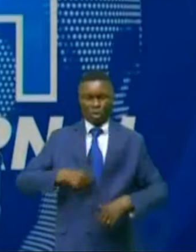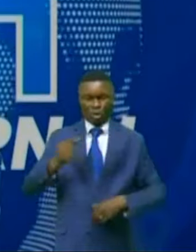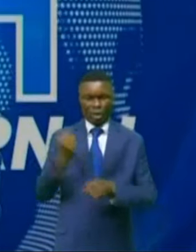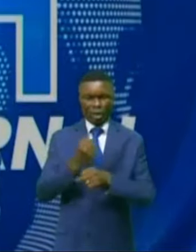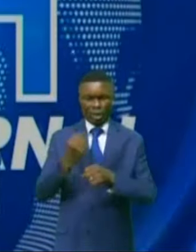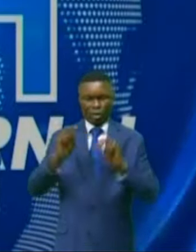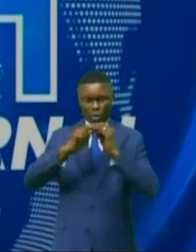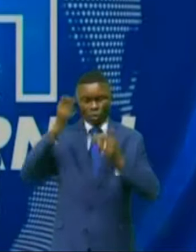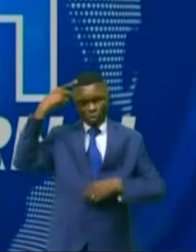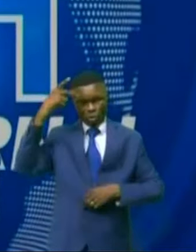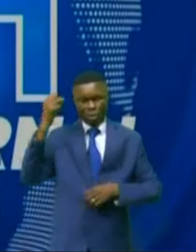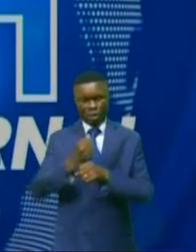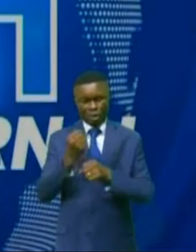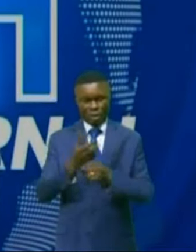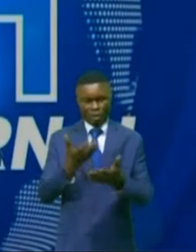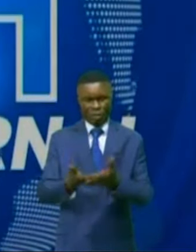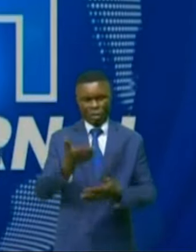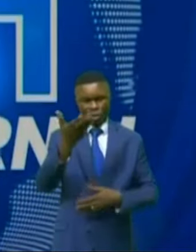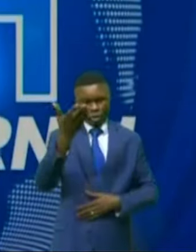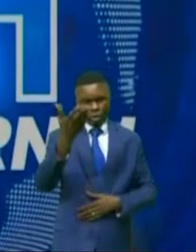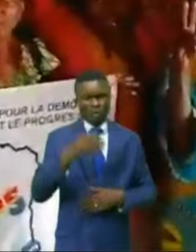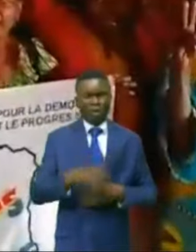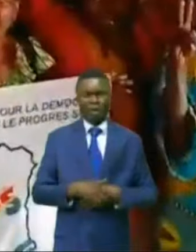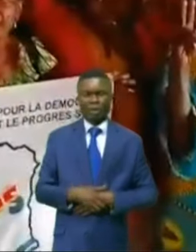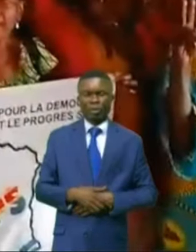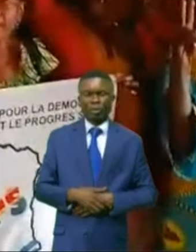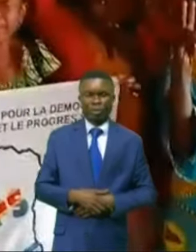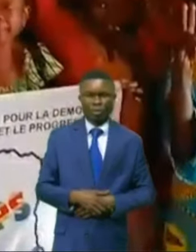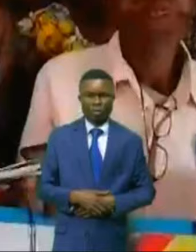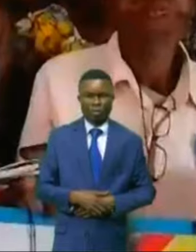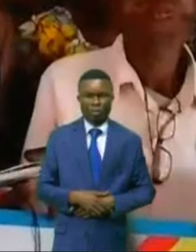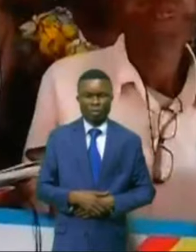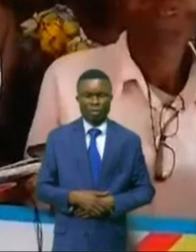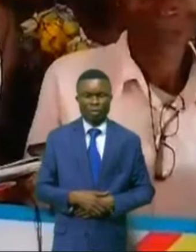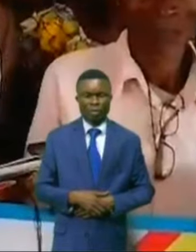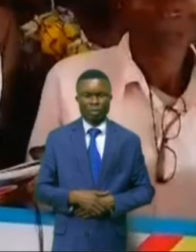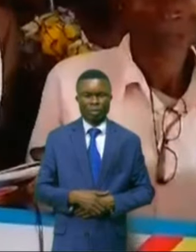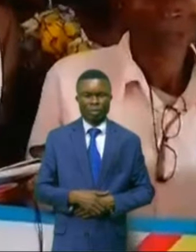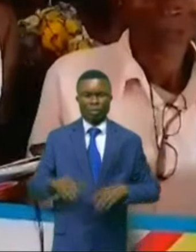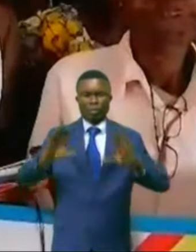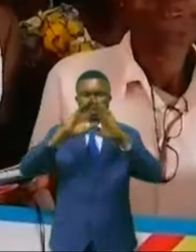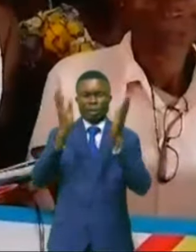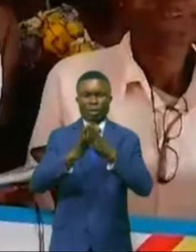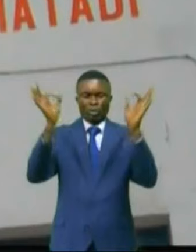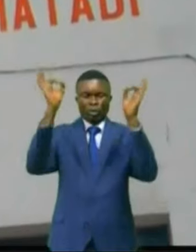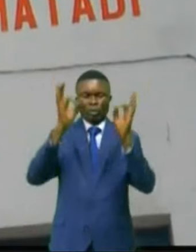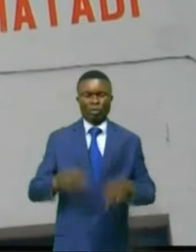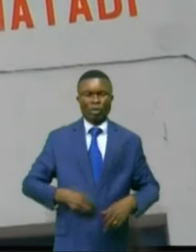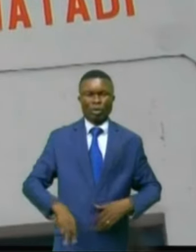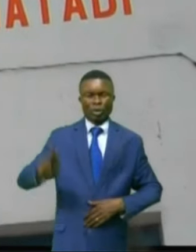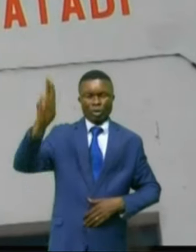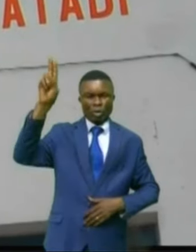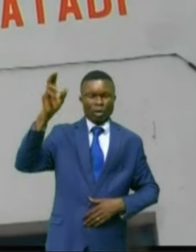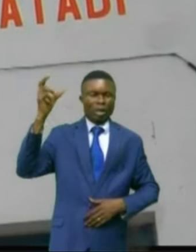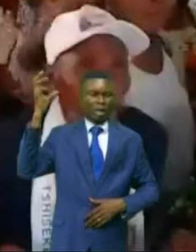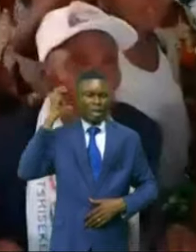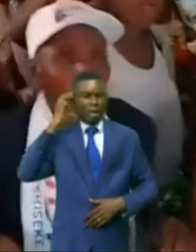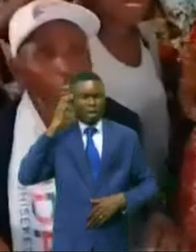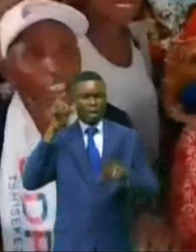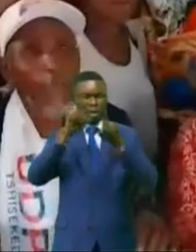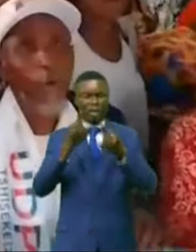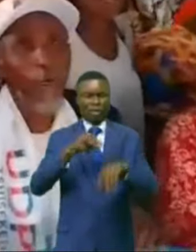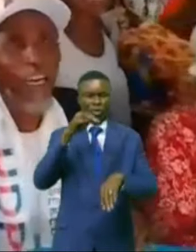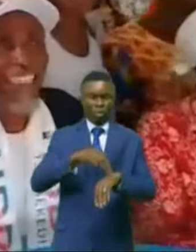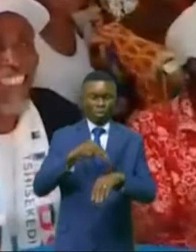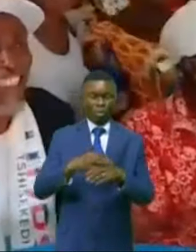l'exercice de ses fonctions. Alain Bikaï. Les comités fédéraux de l'IDPS Kanangematadi ont été